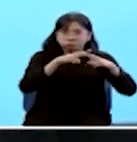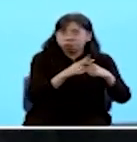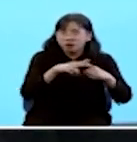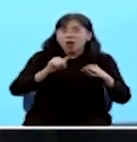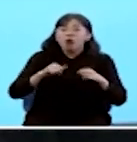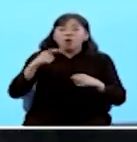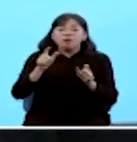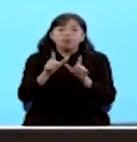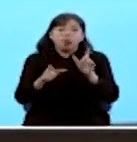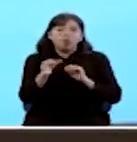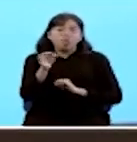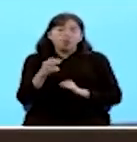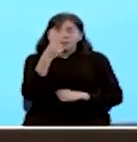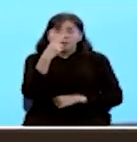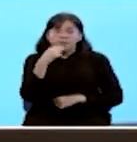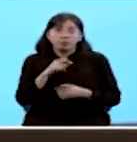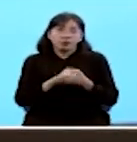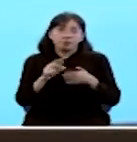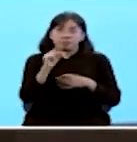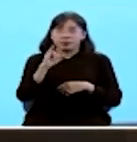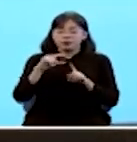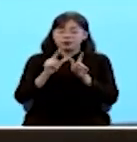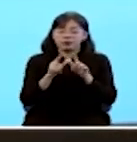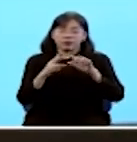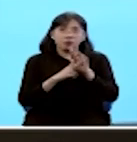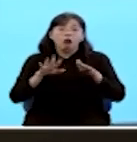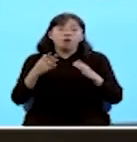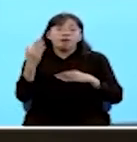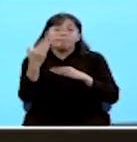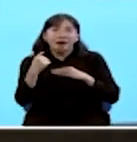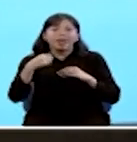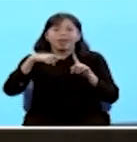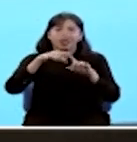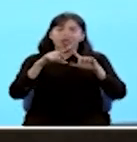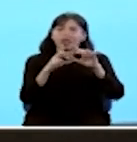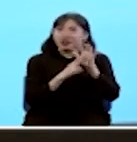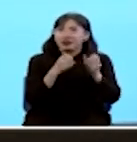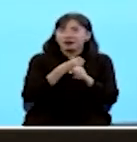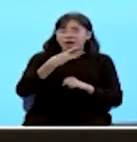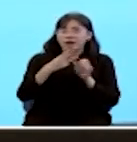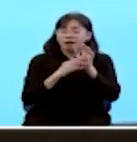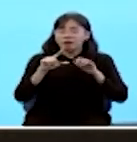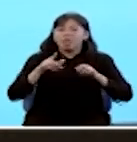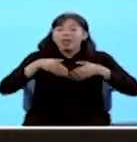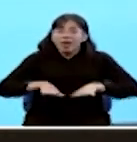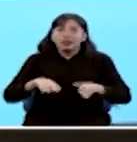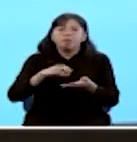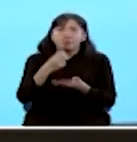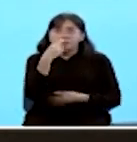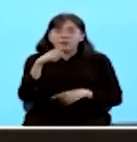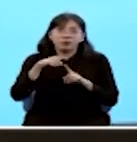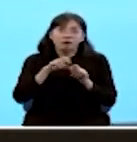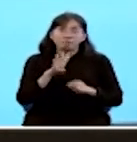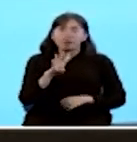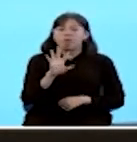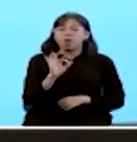Bandung. Muhammad Ridwan Kamil biasa dipanggil Kang Emil atau Ridwan, lahir di Bandung, Jawa Barat 4